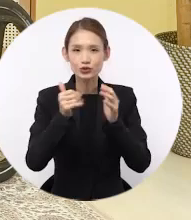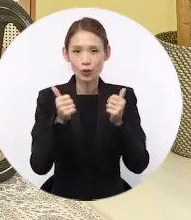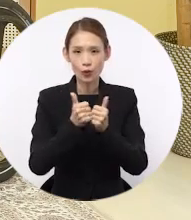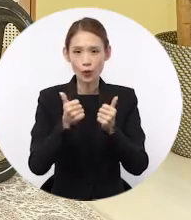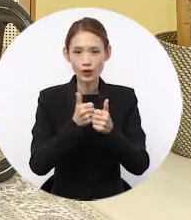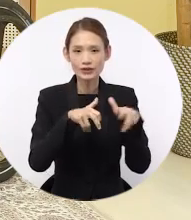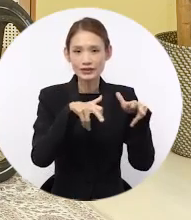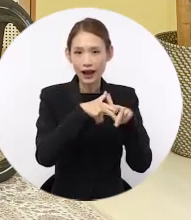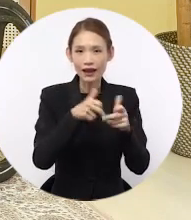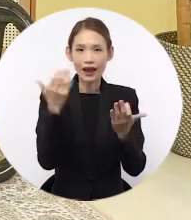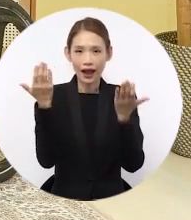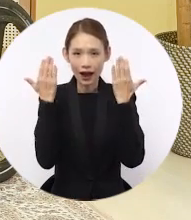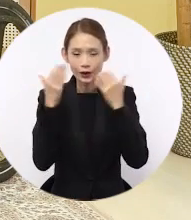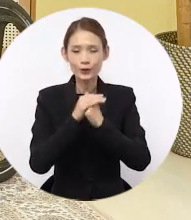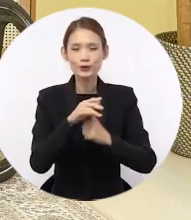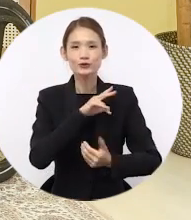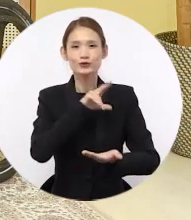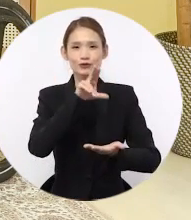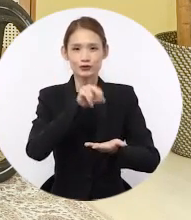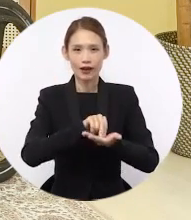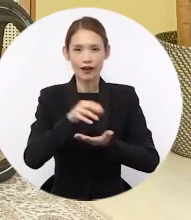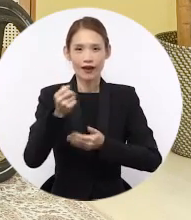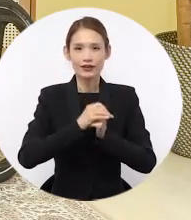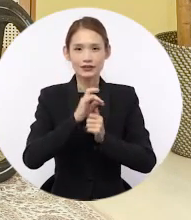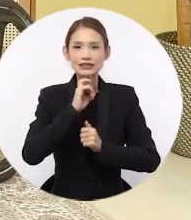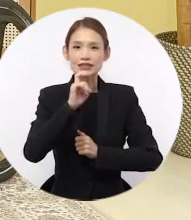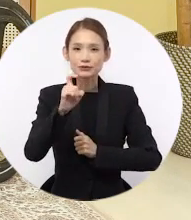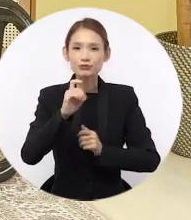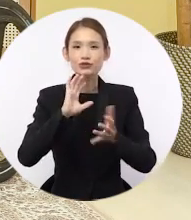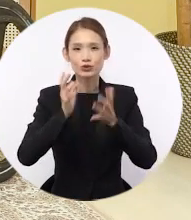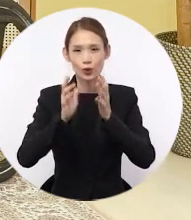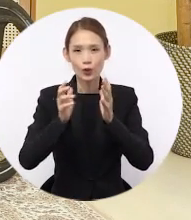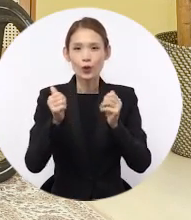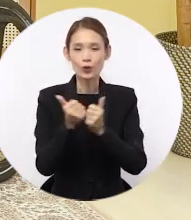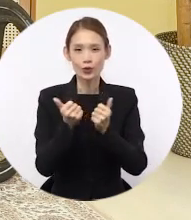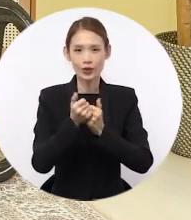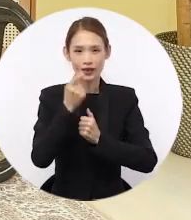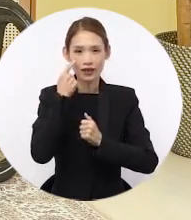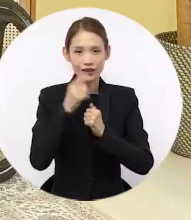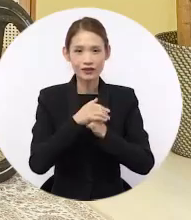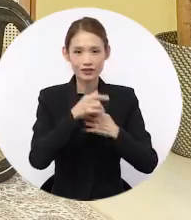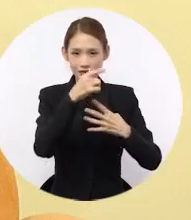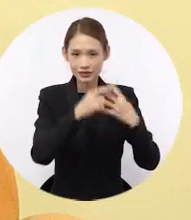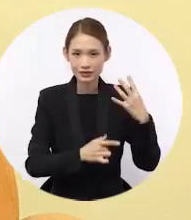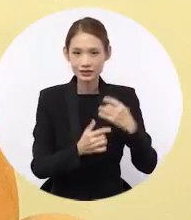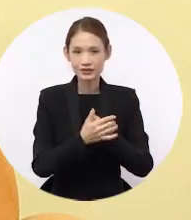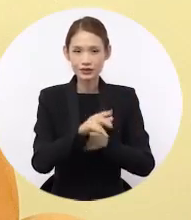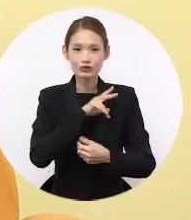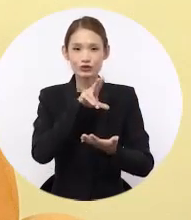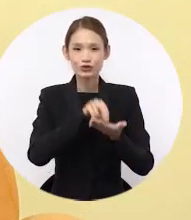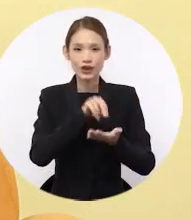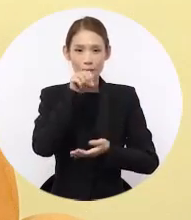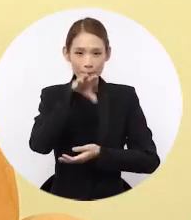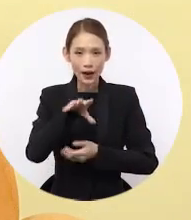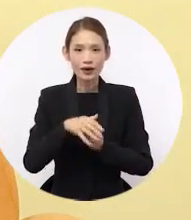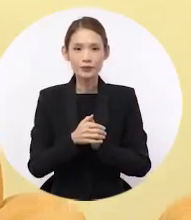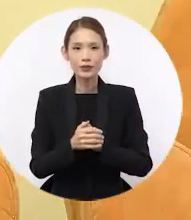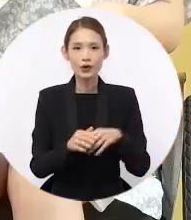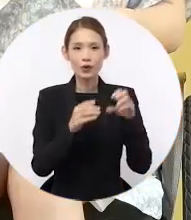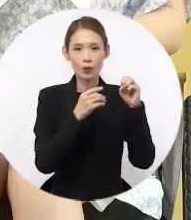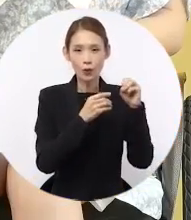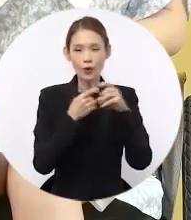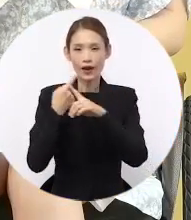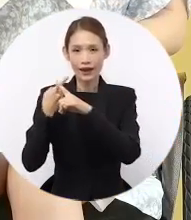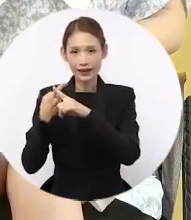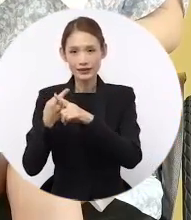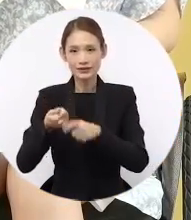10분 토론은 장애와 학교를 주제로 10분간 토론을 벌이는 프로그램입니다. 아, 이게 진행 순서는 제가 이제 토론 주제를 얘기하면 두 분이